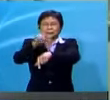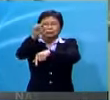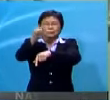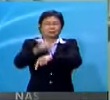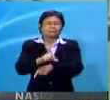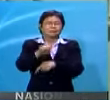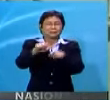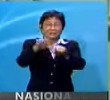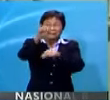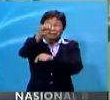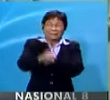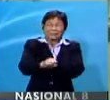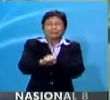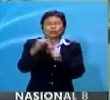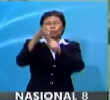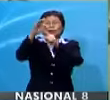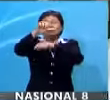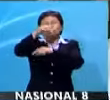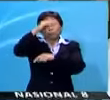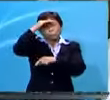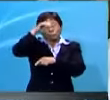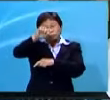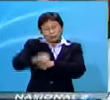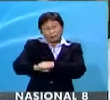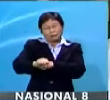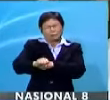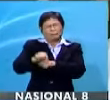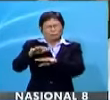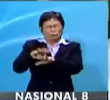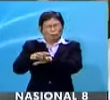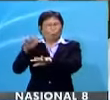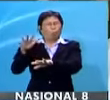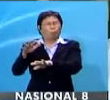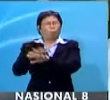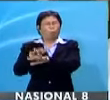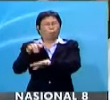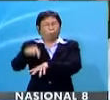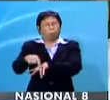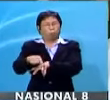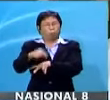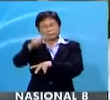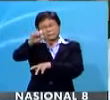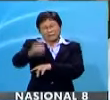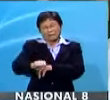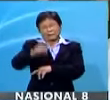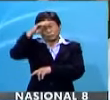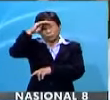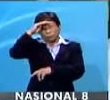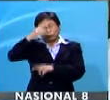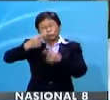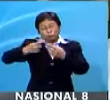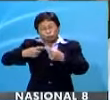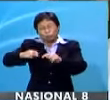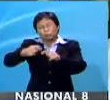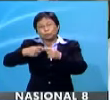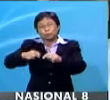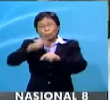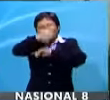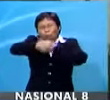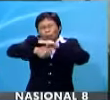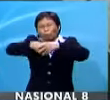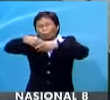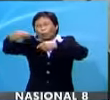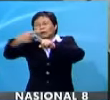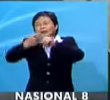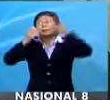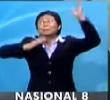bahu joh yang sangat panas Dar segi percubaan-percubaan menyeludup keluar